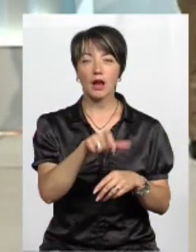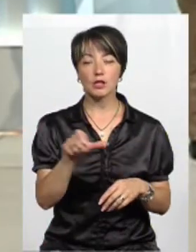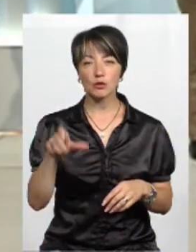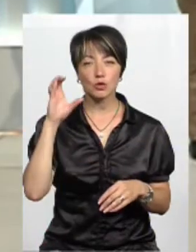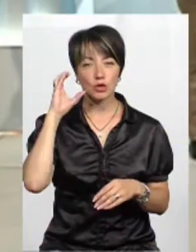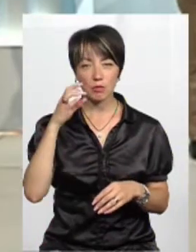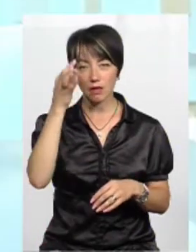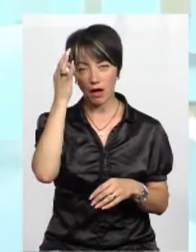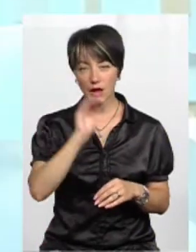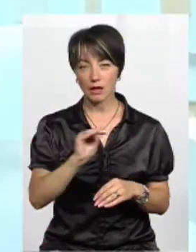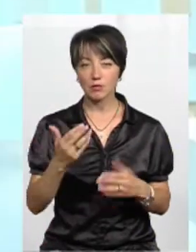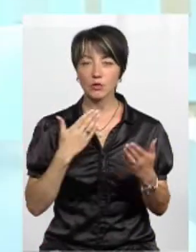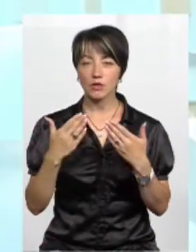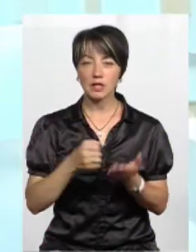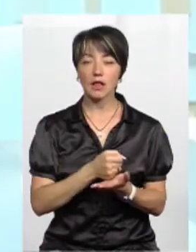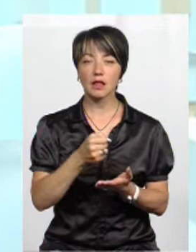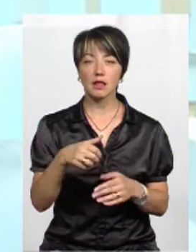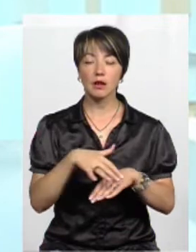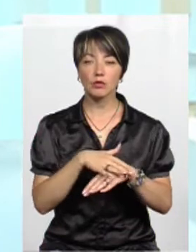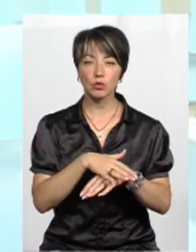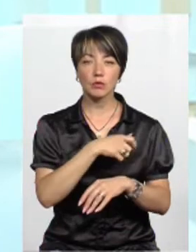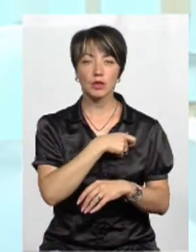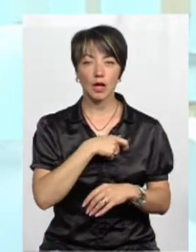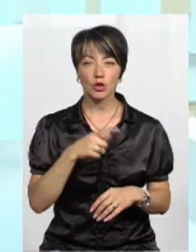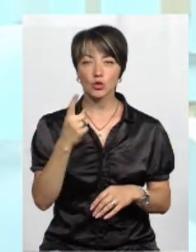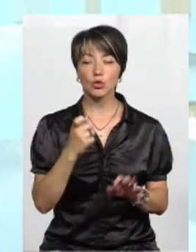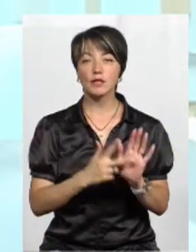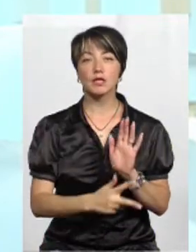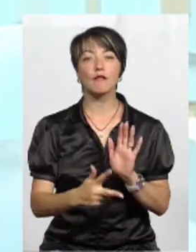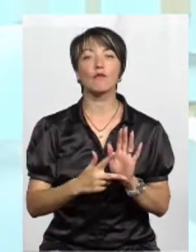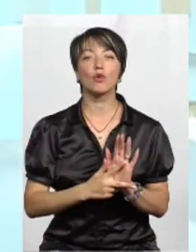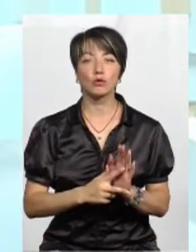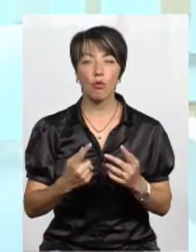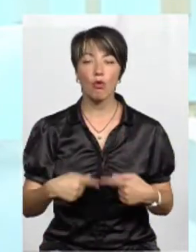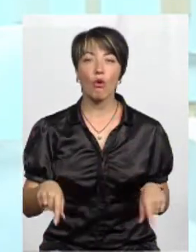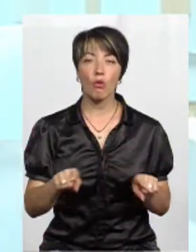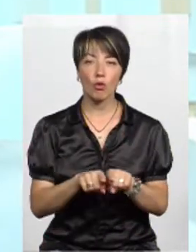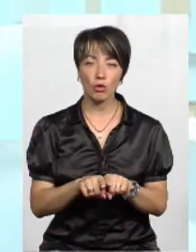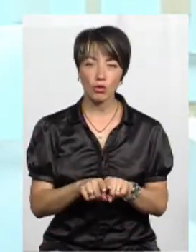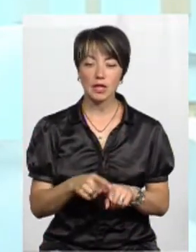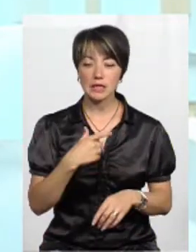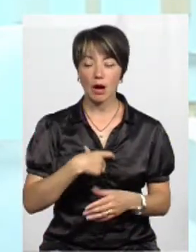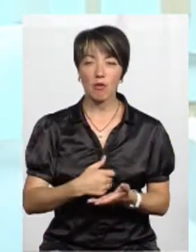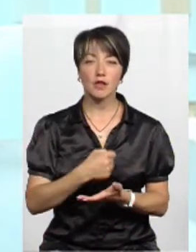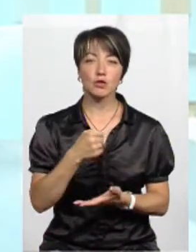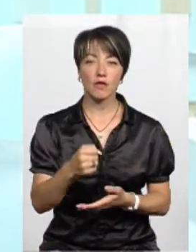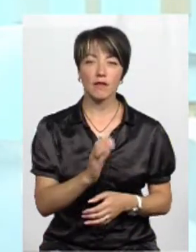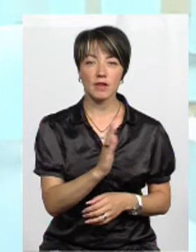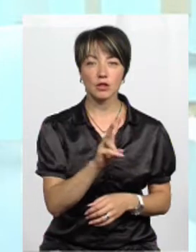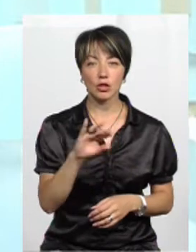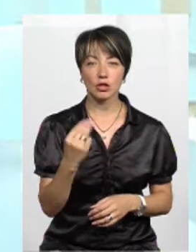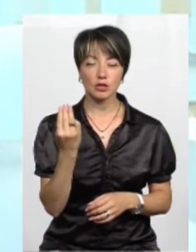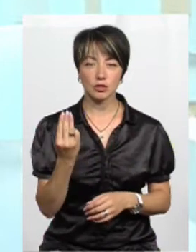глядачам і слухачам нагадаю, ми спілкувалися із кандидатом у народні депутати по 188-му округу, самовисуванцем